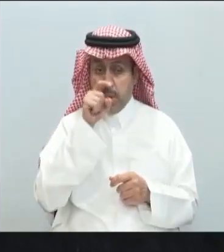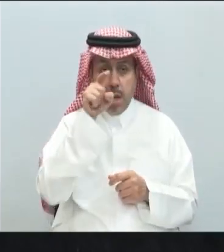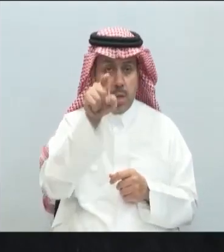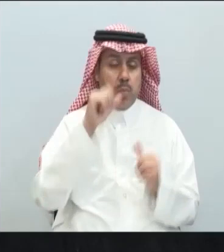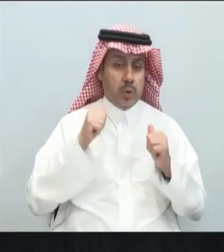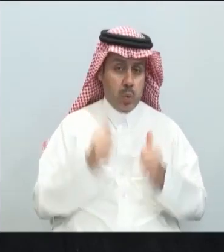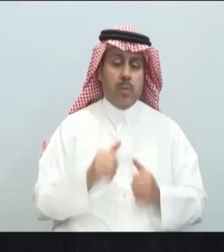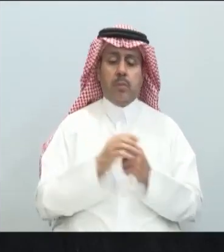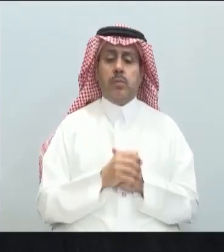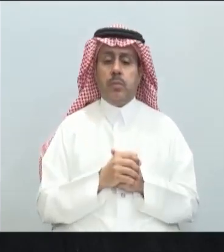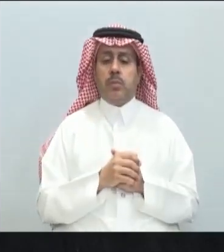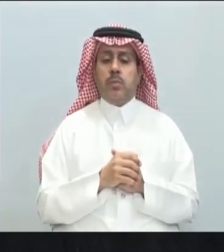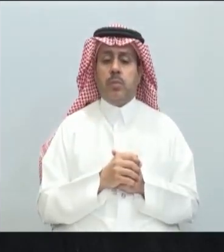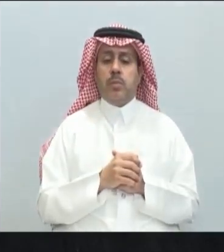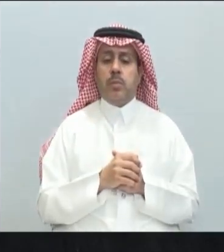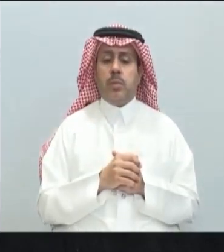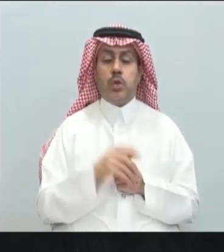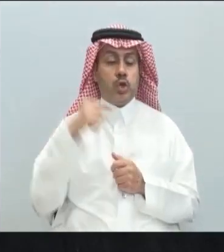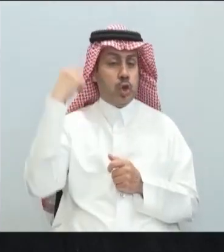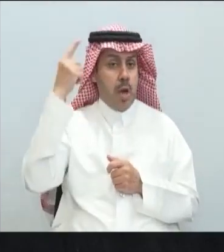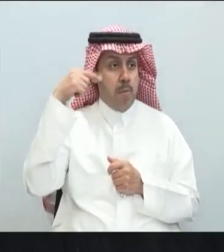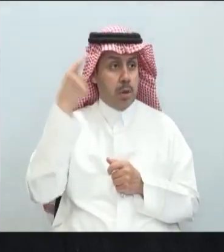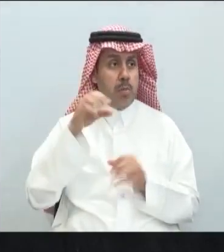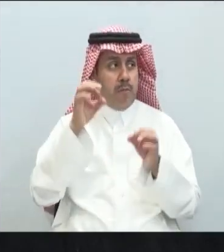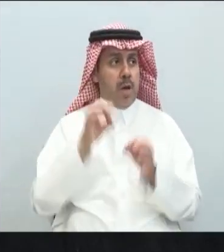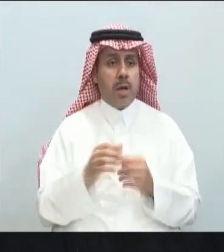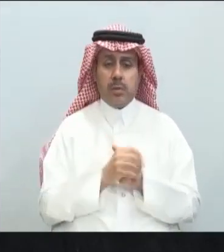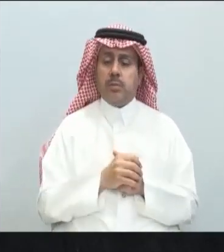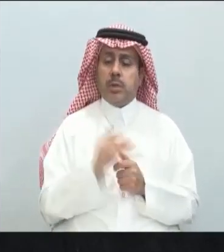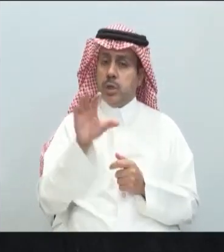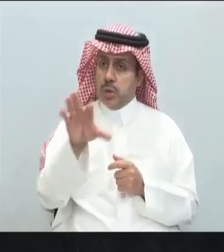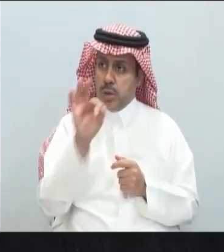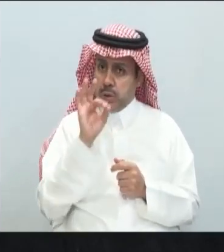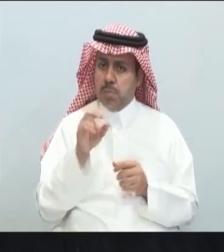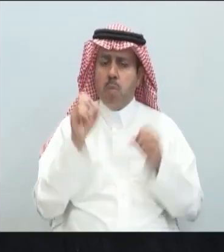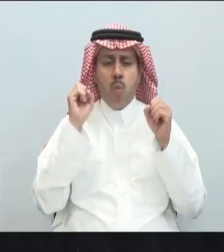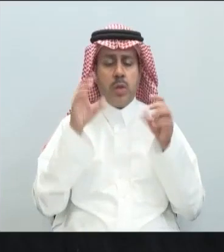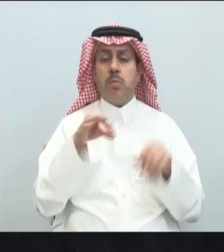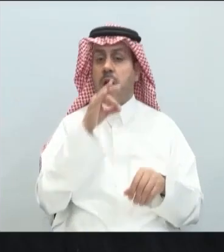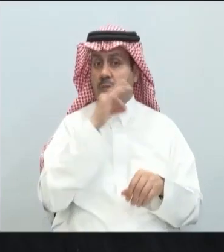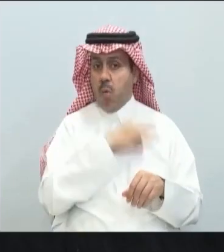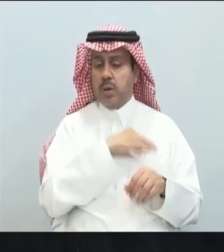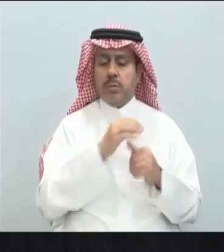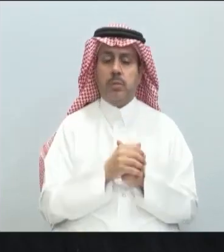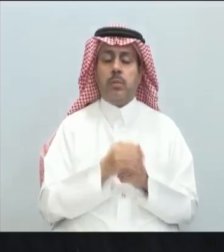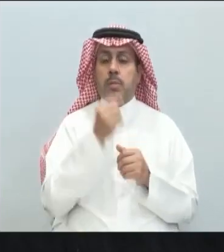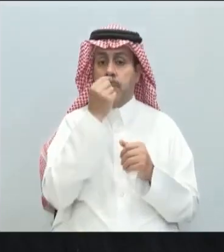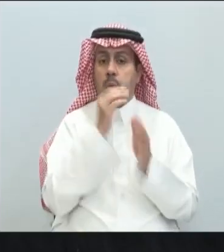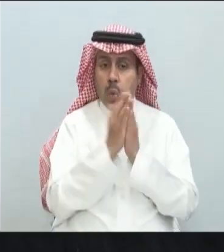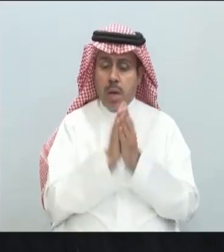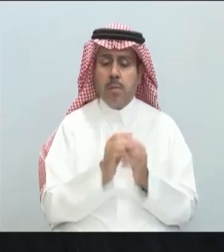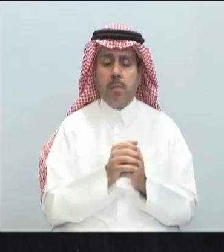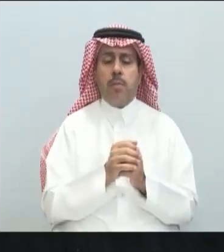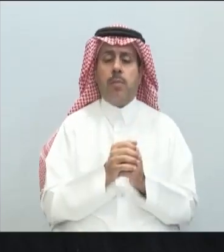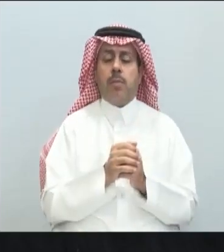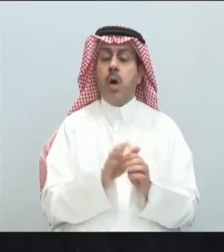والطالبات ان تاملوا في الايات وان تستخرج مزيدا من الفوائد لان كتاب الله تعالى